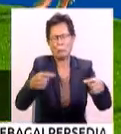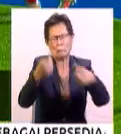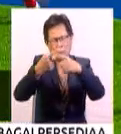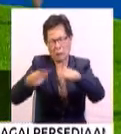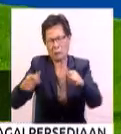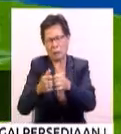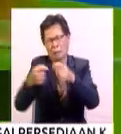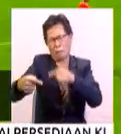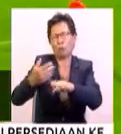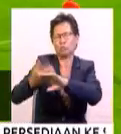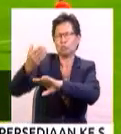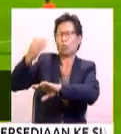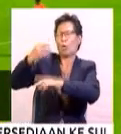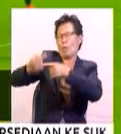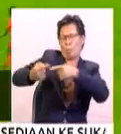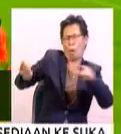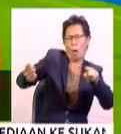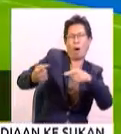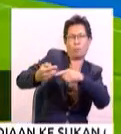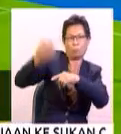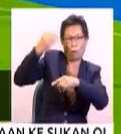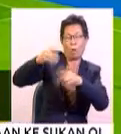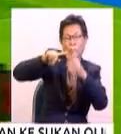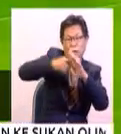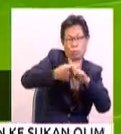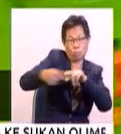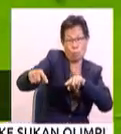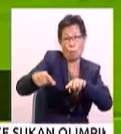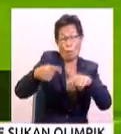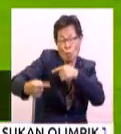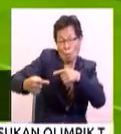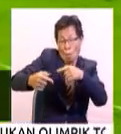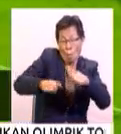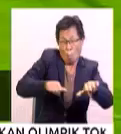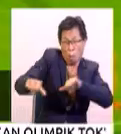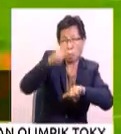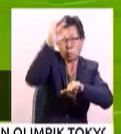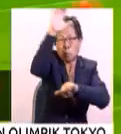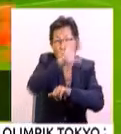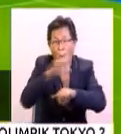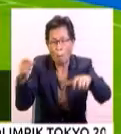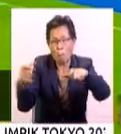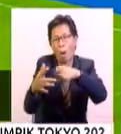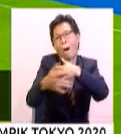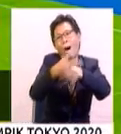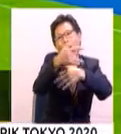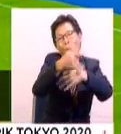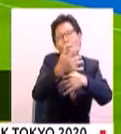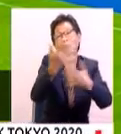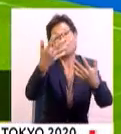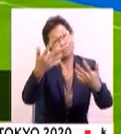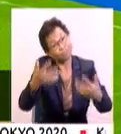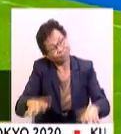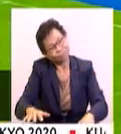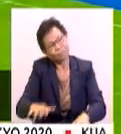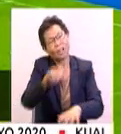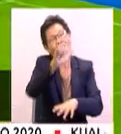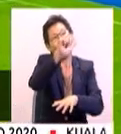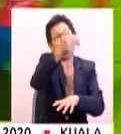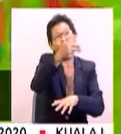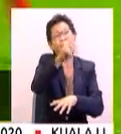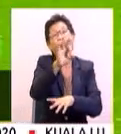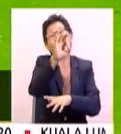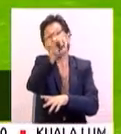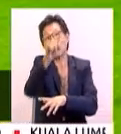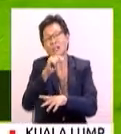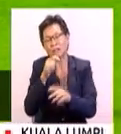berbanding pertemuan sebelum ini apabila memulakan perlawanan dengan agresif bagi memburu gol awal. Hasilnya, Afiq Fazail yang